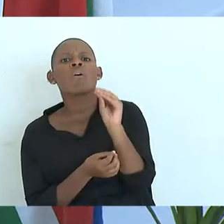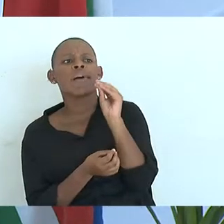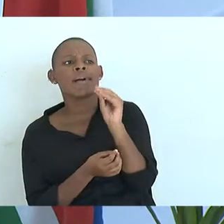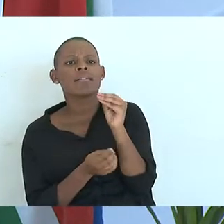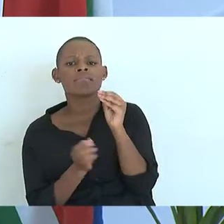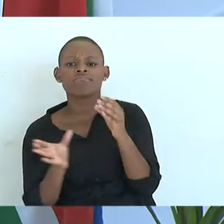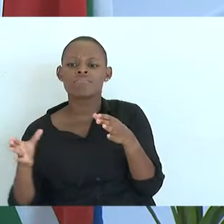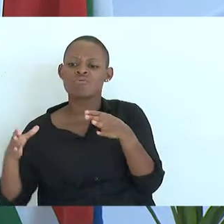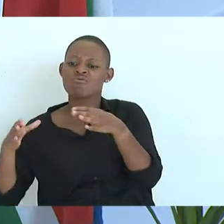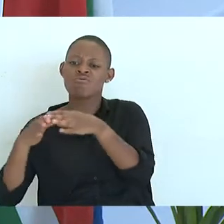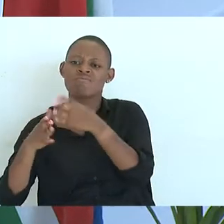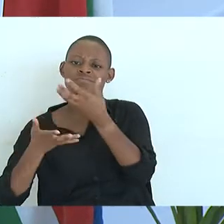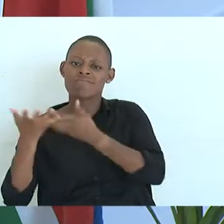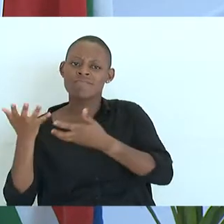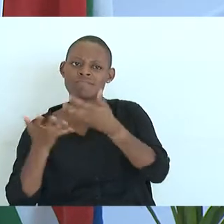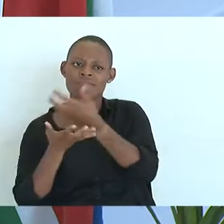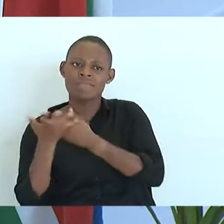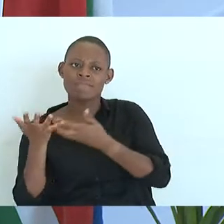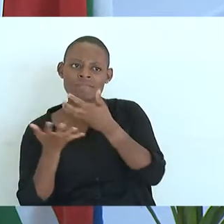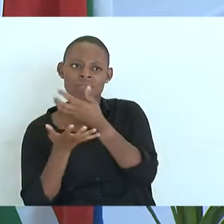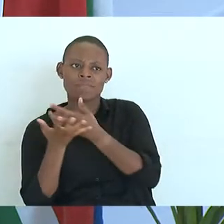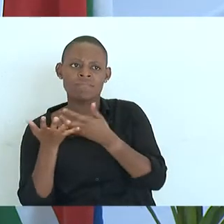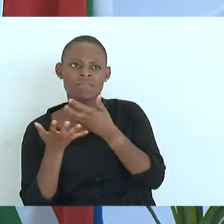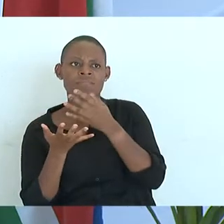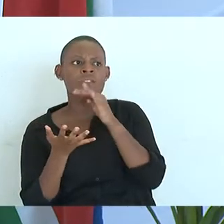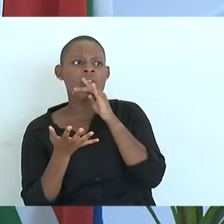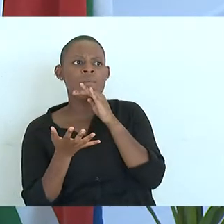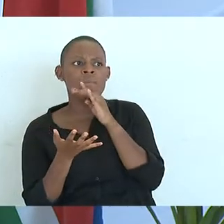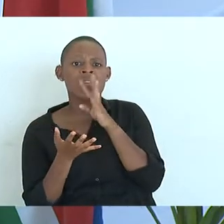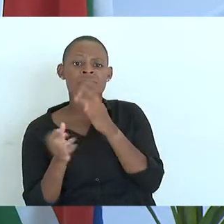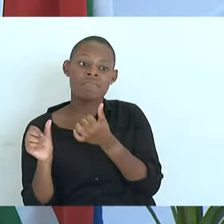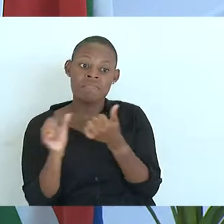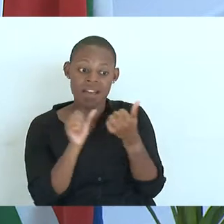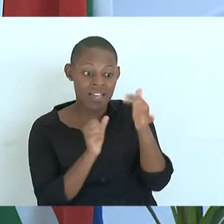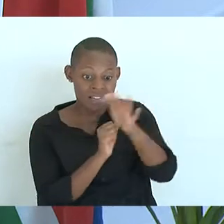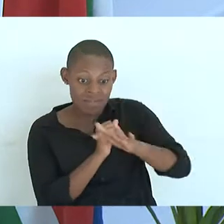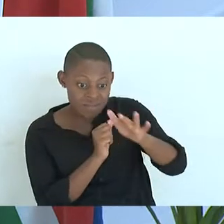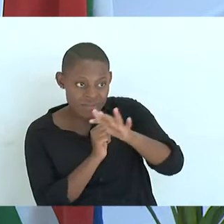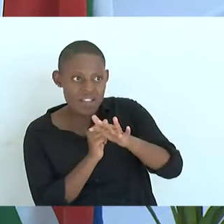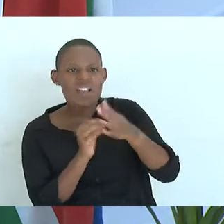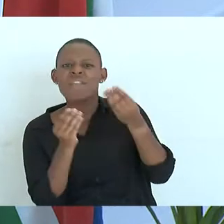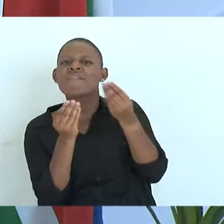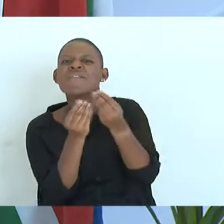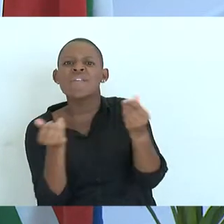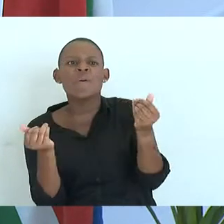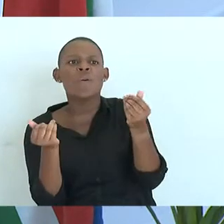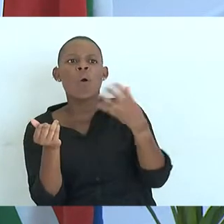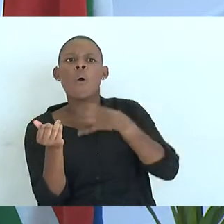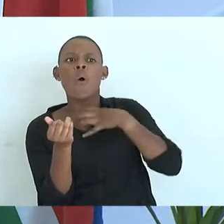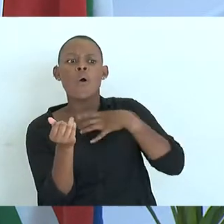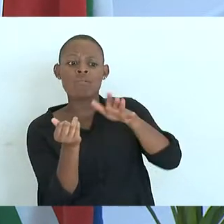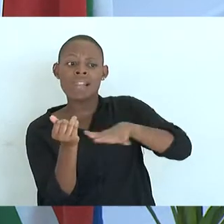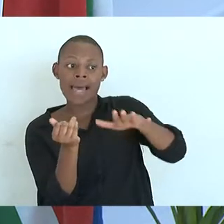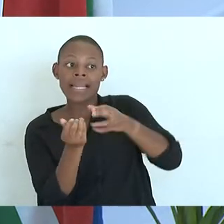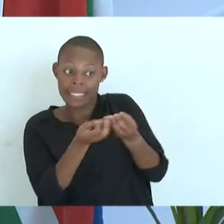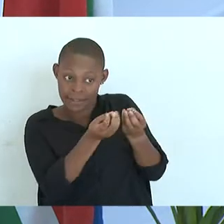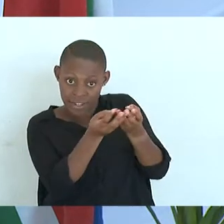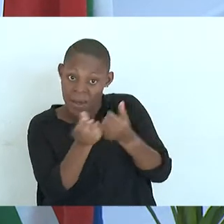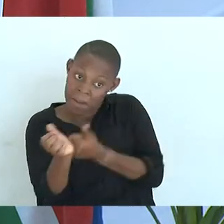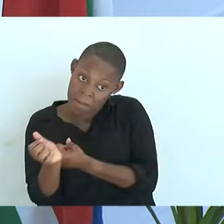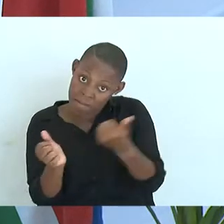kubantu kodwa ungayi kubanini bawo ubuyele kwabambalwa uthola ukuthi umhlaba